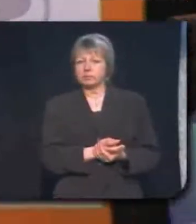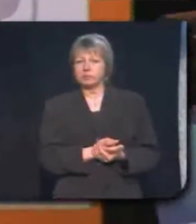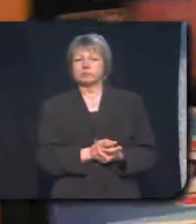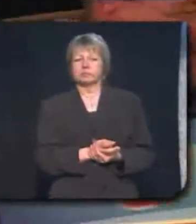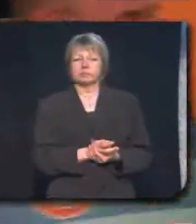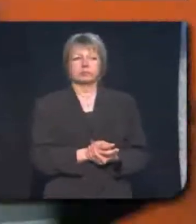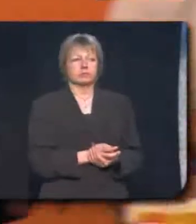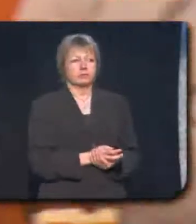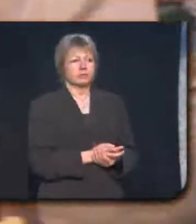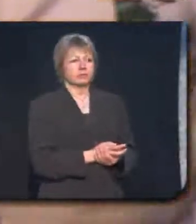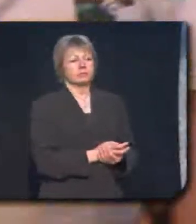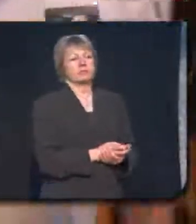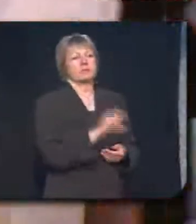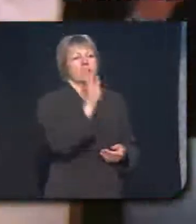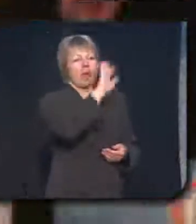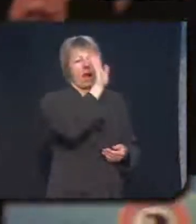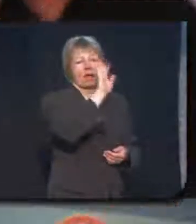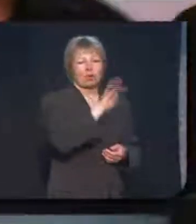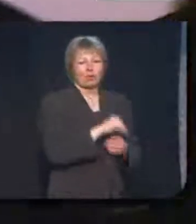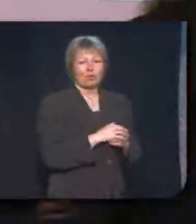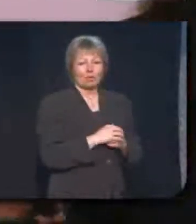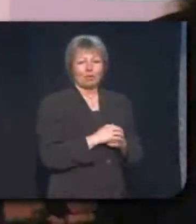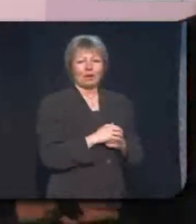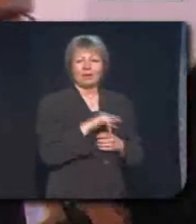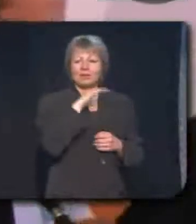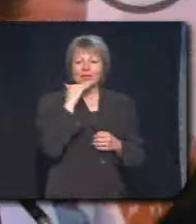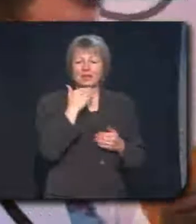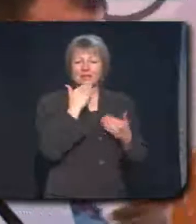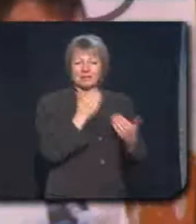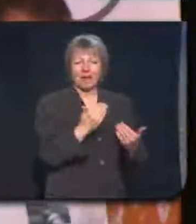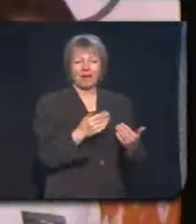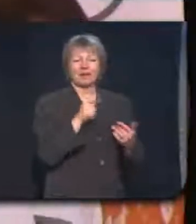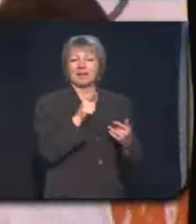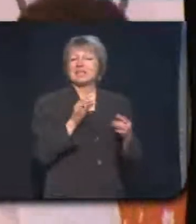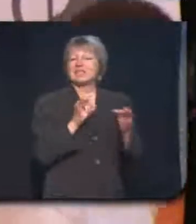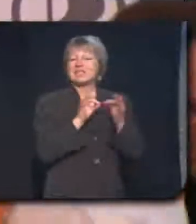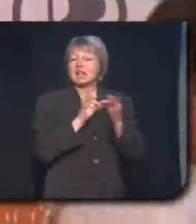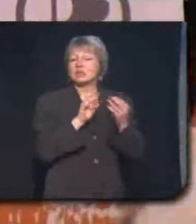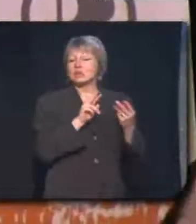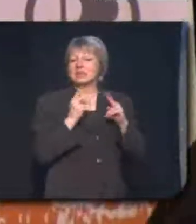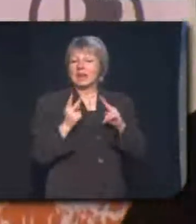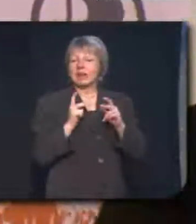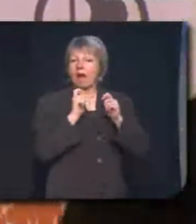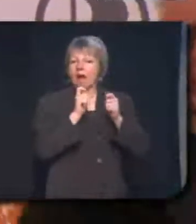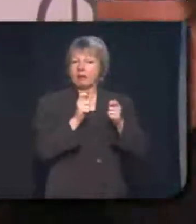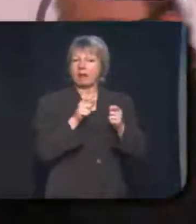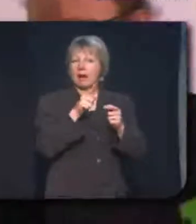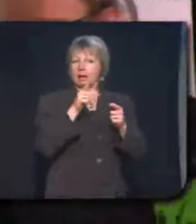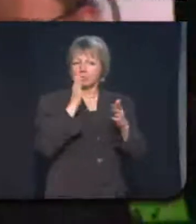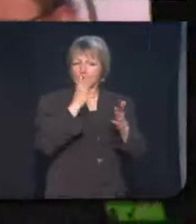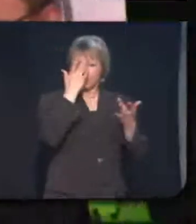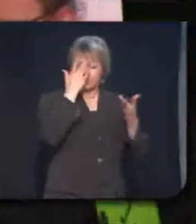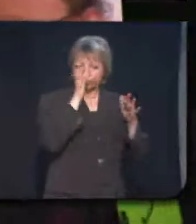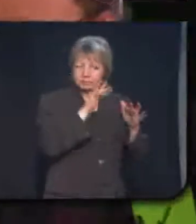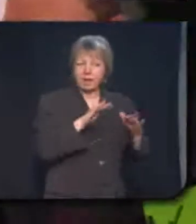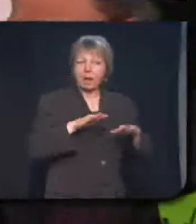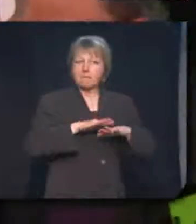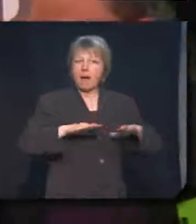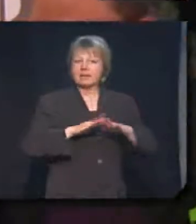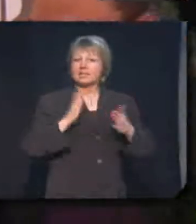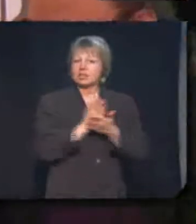hallo vielen vielen Dank ihr habt den satzungsänderungsantrag 3 angenommen basis-entscheid und basisbefragung